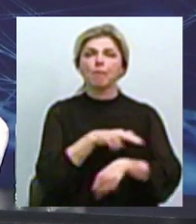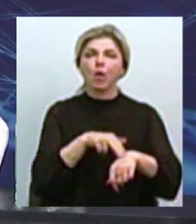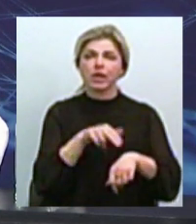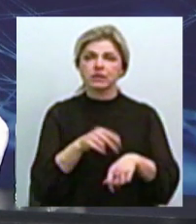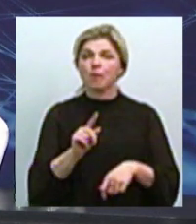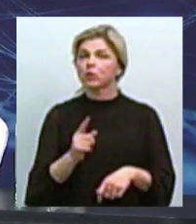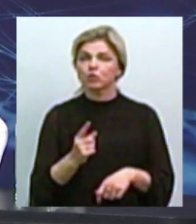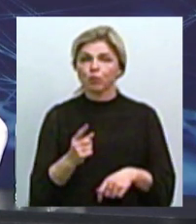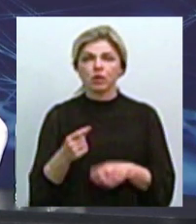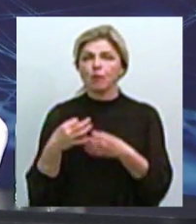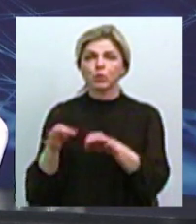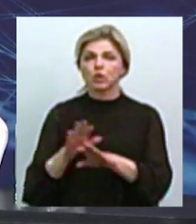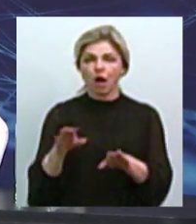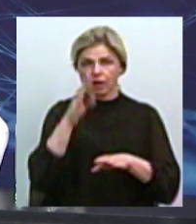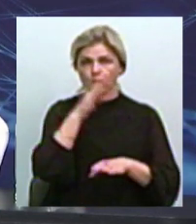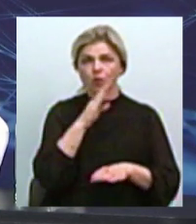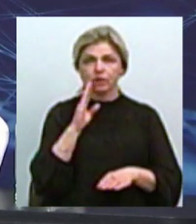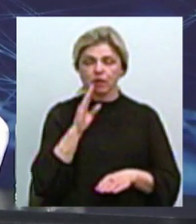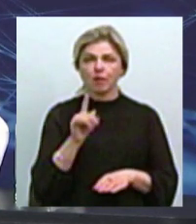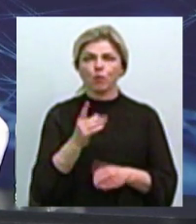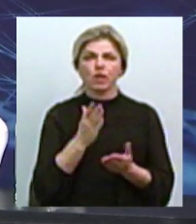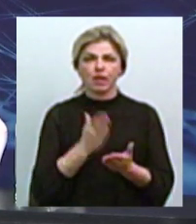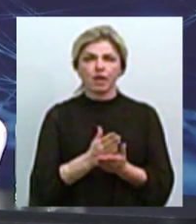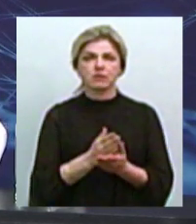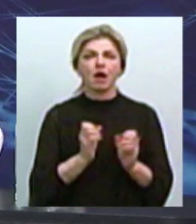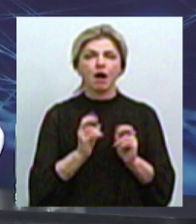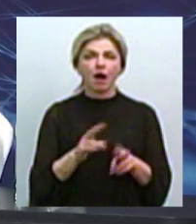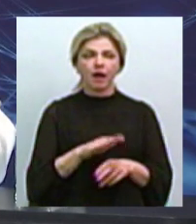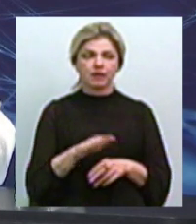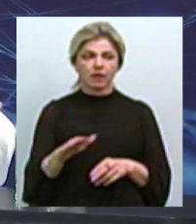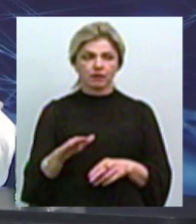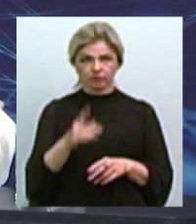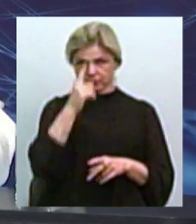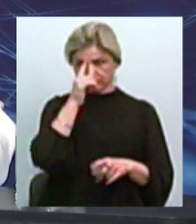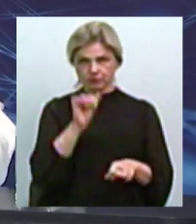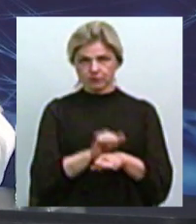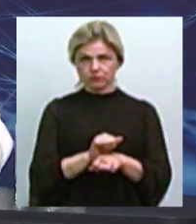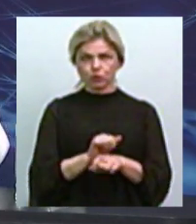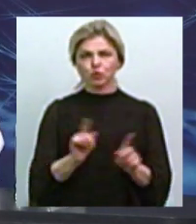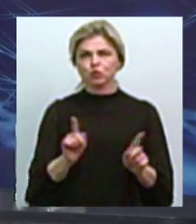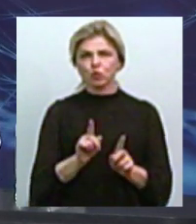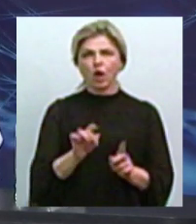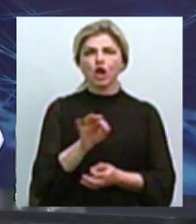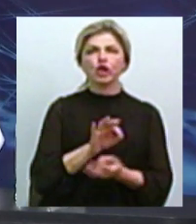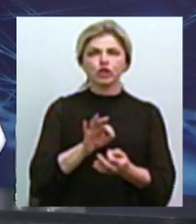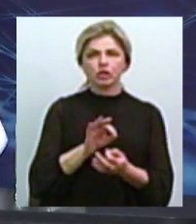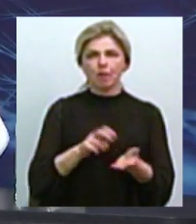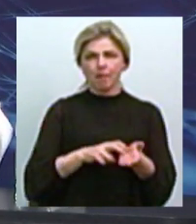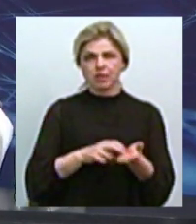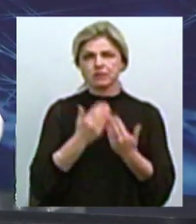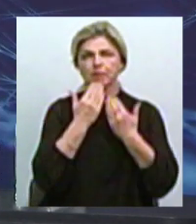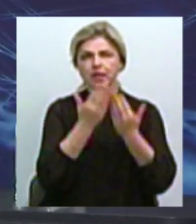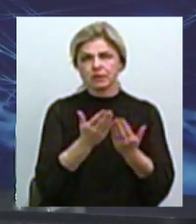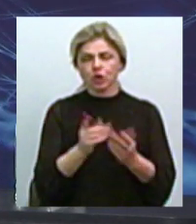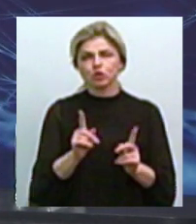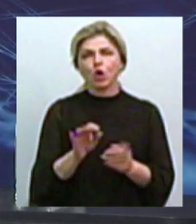что, опять-таки, есть момент того, как дети ступорятся немножечко при родителях. Что-то лишнее боятся спросить, что-то